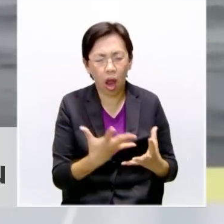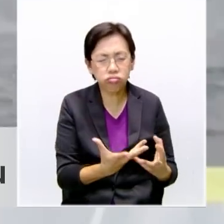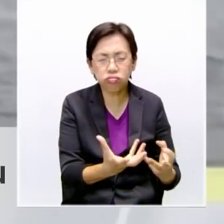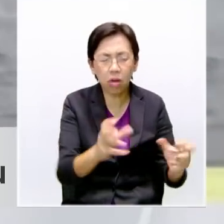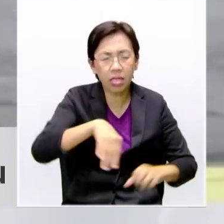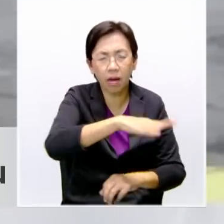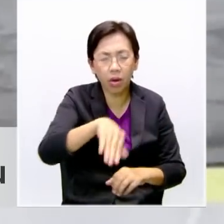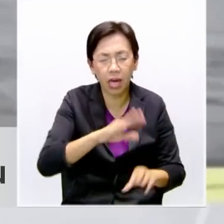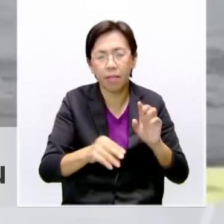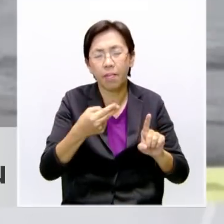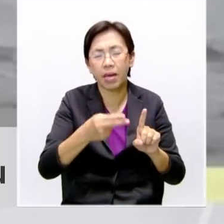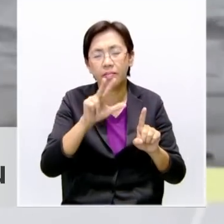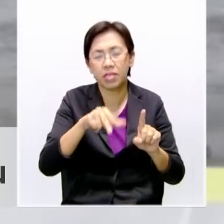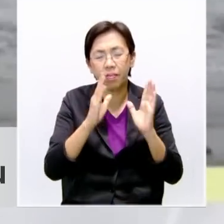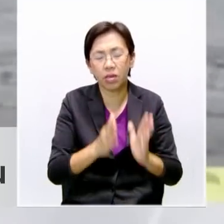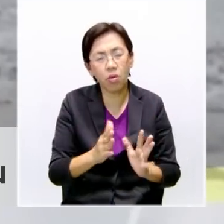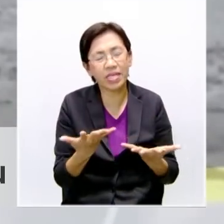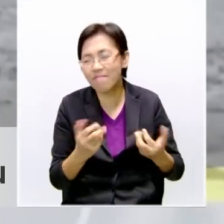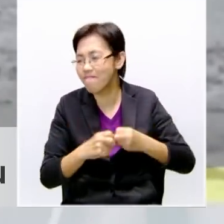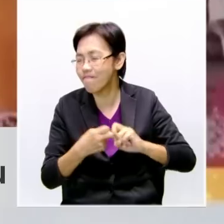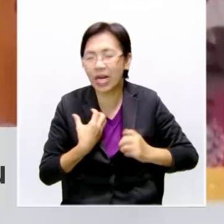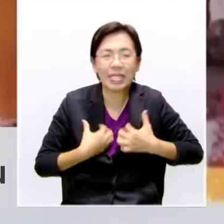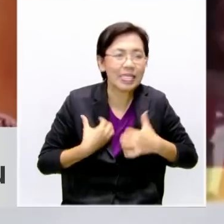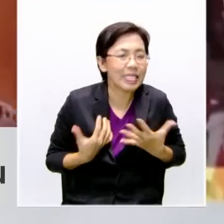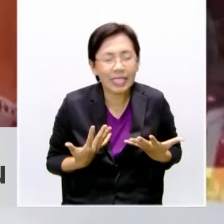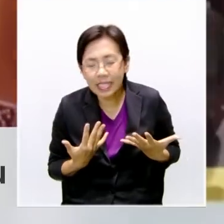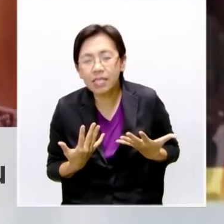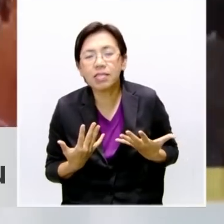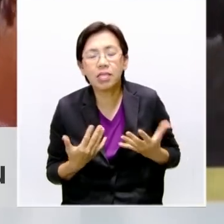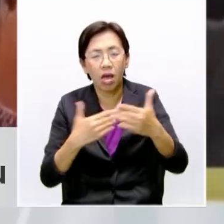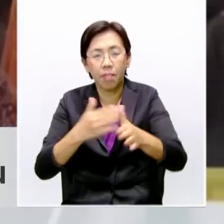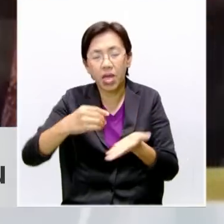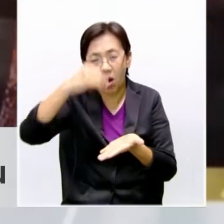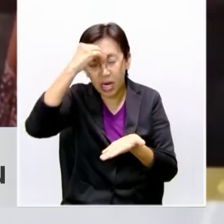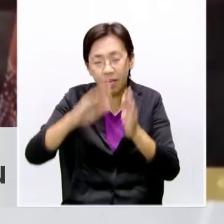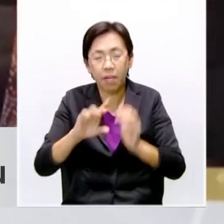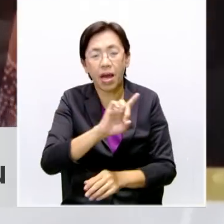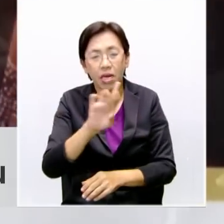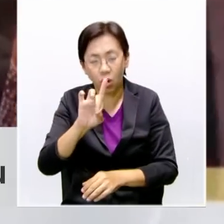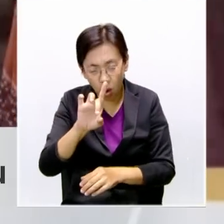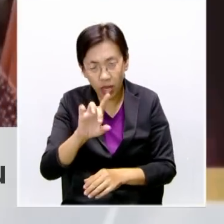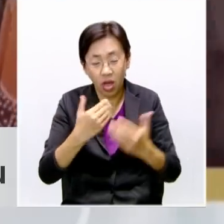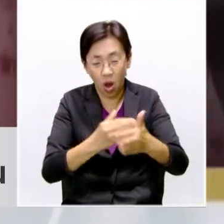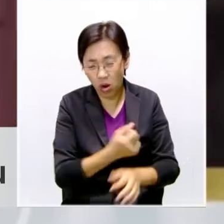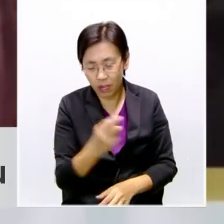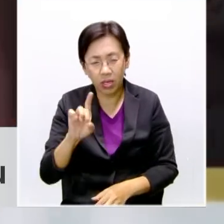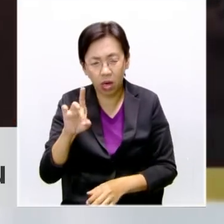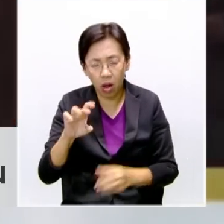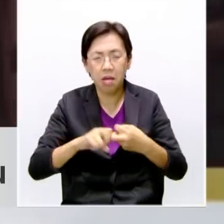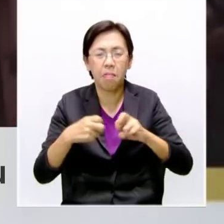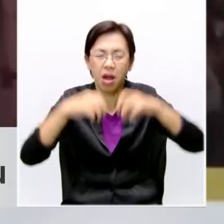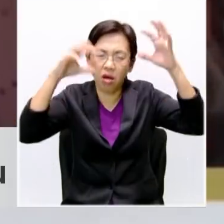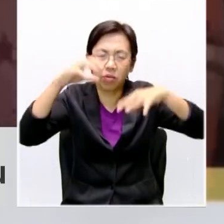ไปประมาณ 13,000 คนที่ได้รับผลกระทบนี้และมีห้องเรียนประมาณ100ห้องที่ได้รับผลกระทบค่ะ